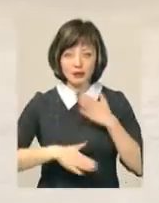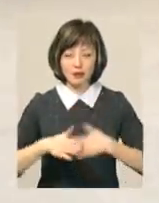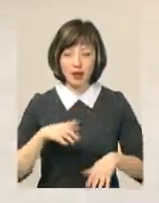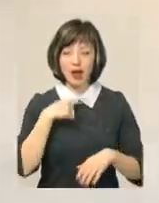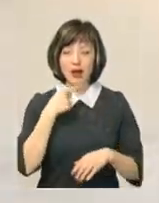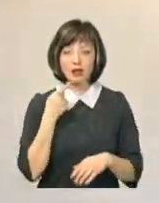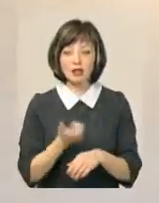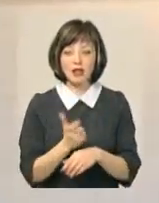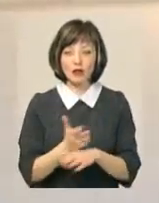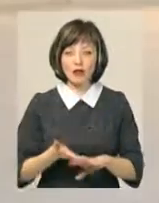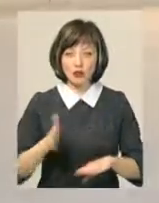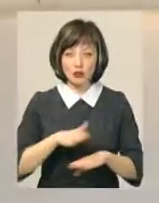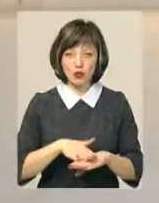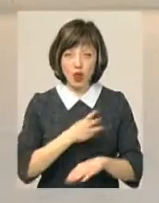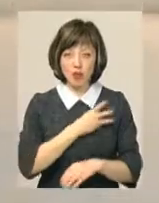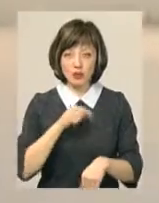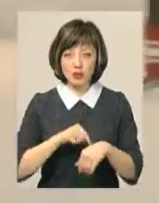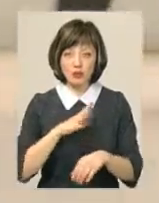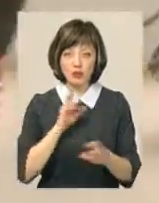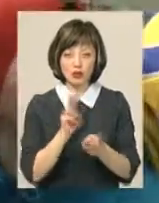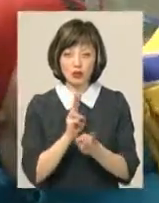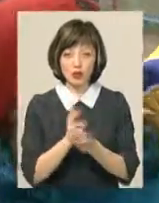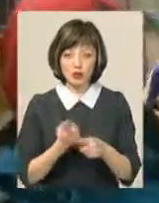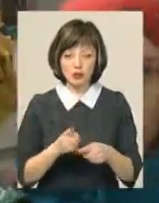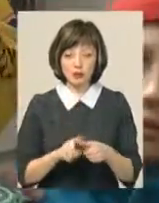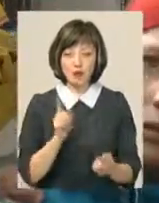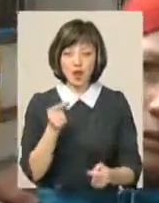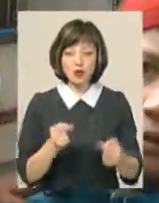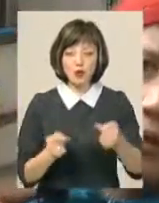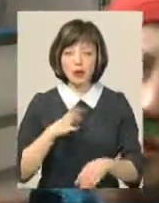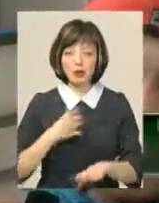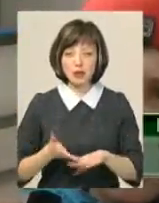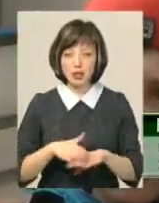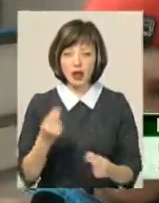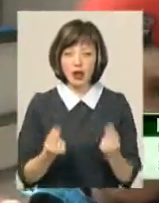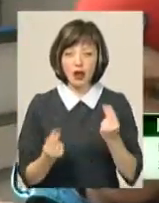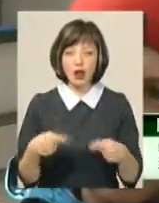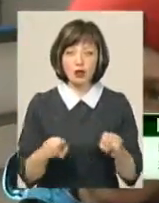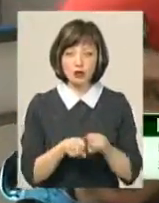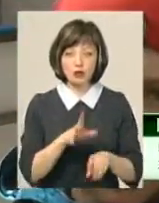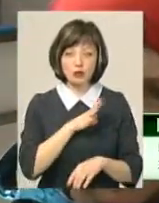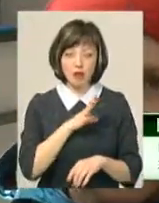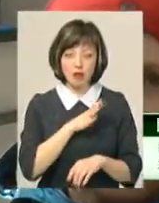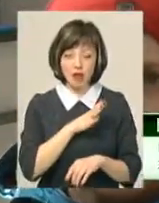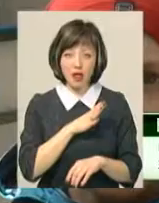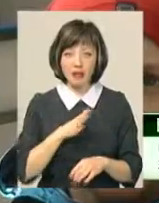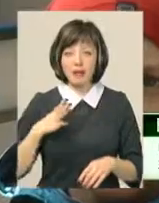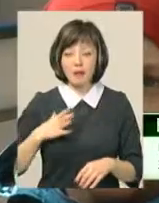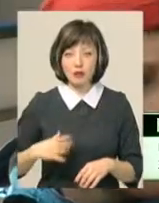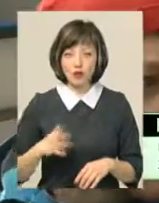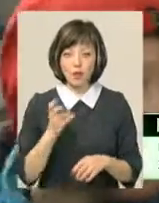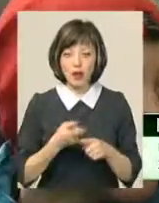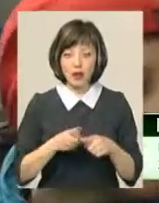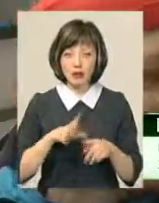каже, занадто важкою в емоційному сенсі була ця зустріч. Суперник був тяжелий, гра теж була напряжена, тому